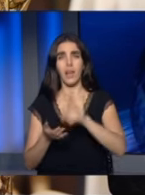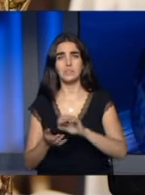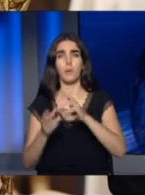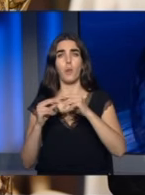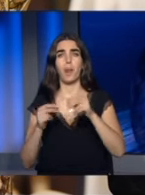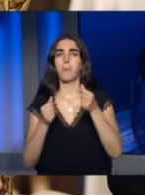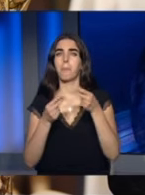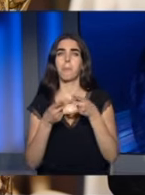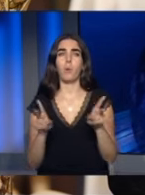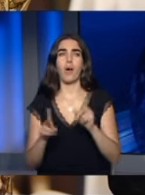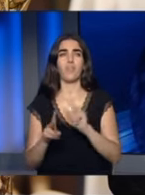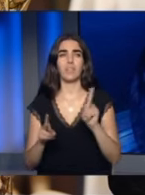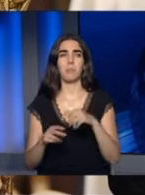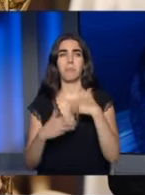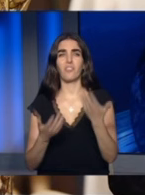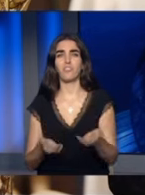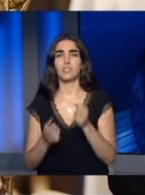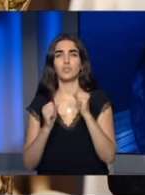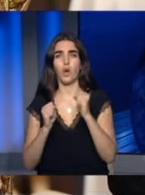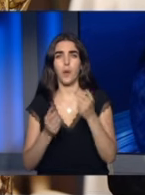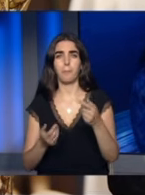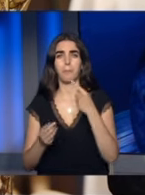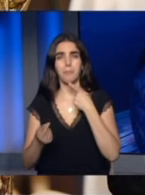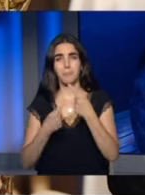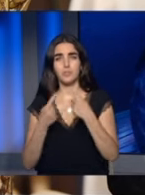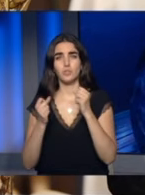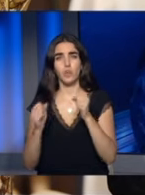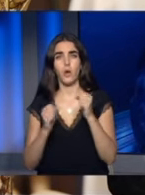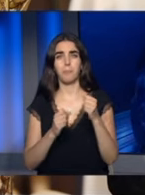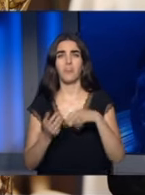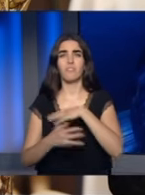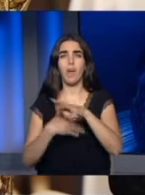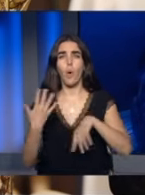المواطنين والحرب التي يتحمل نتائجها